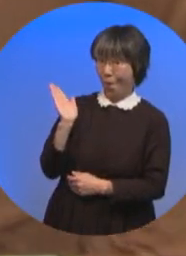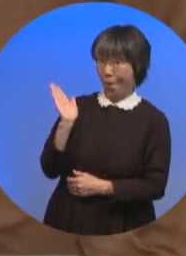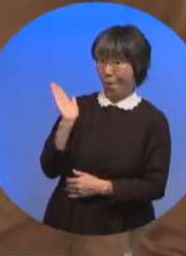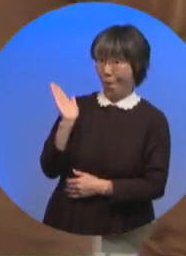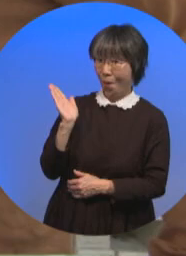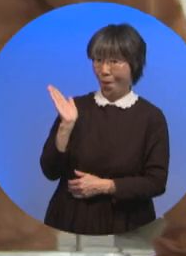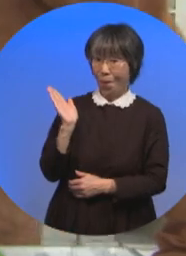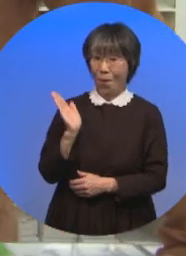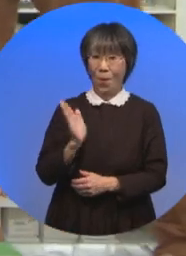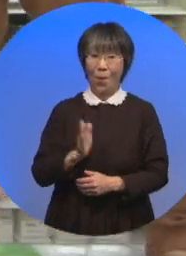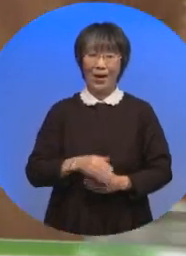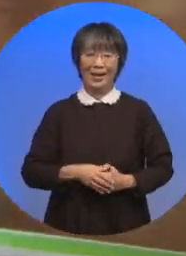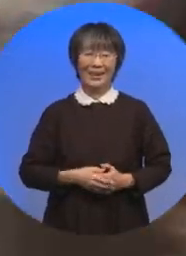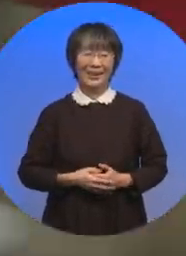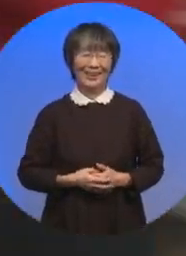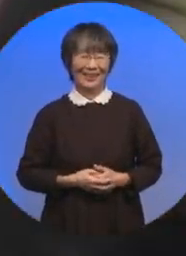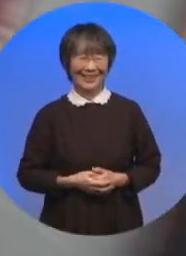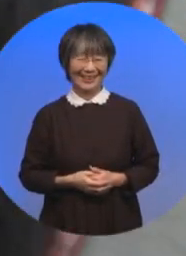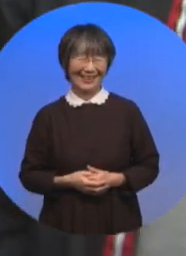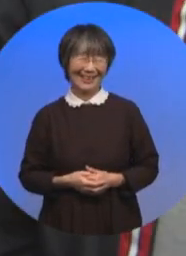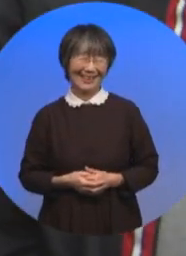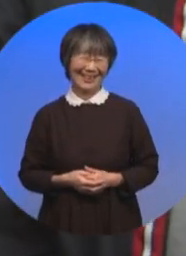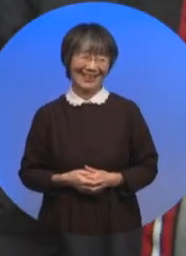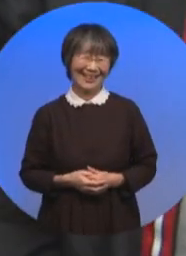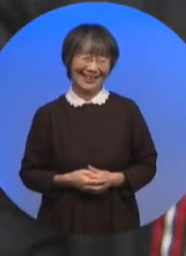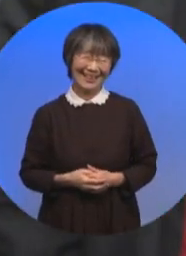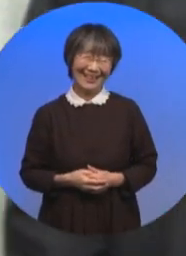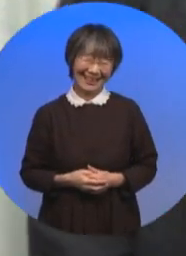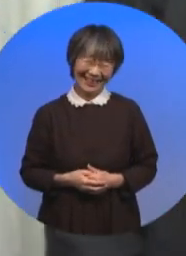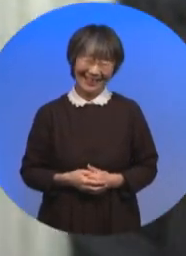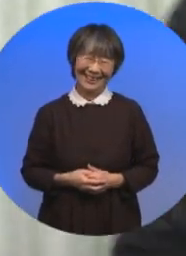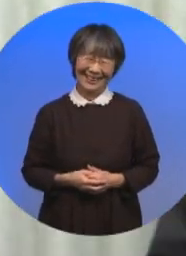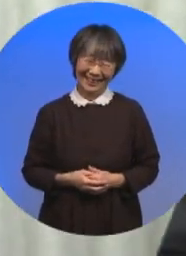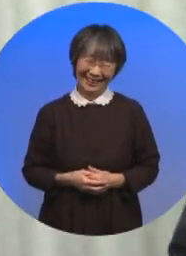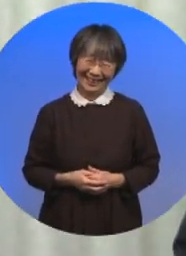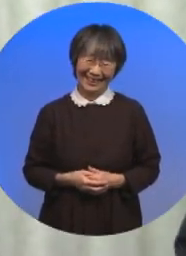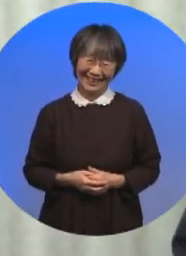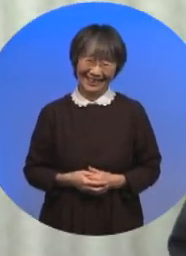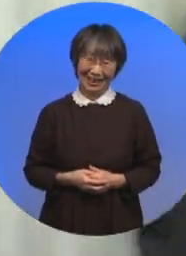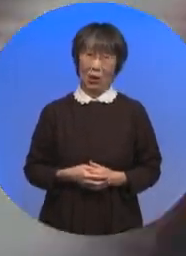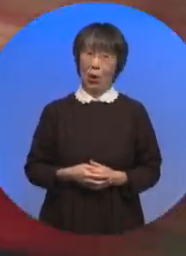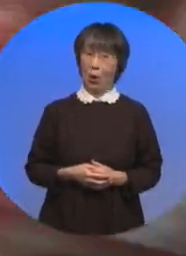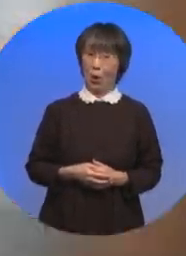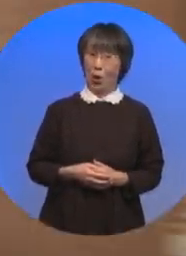と 笛の色が見たことない 床の色してますね 聞け